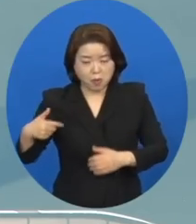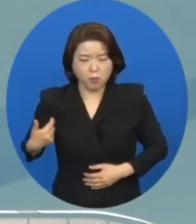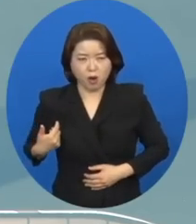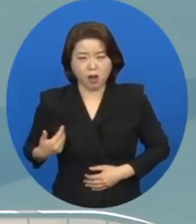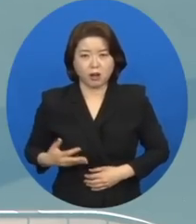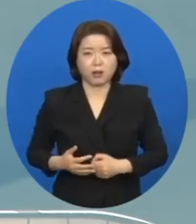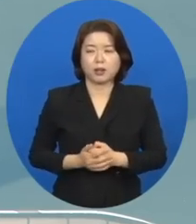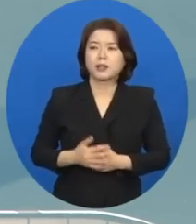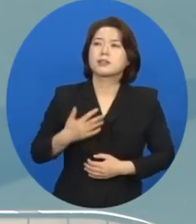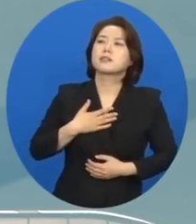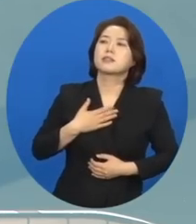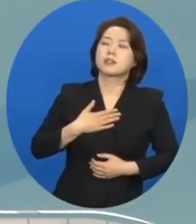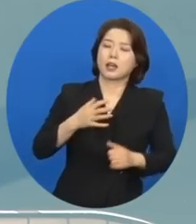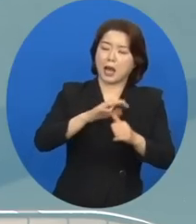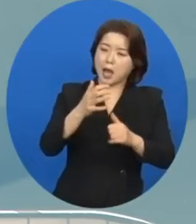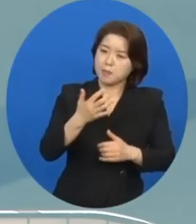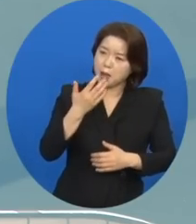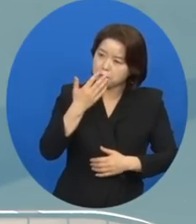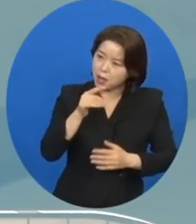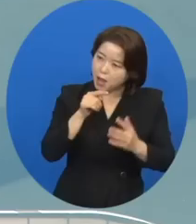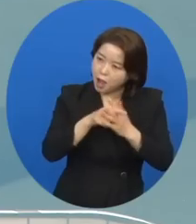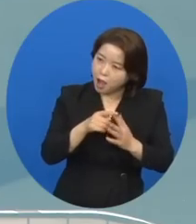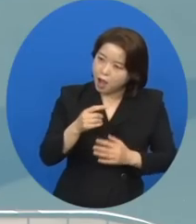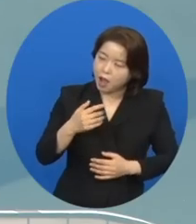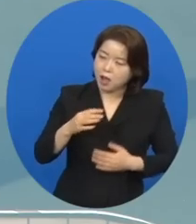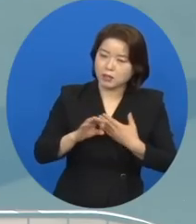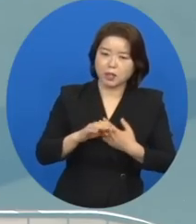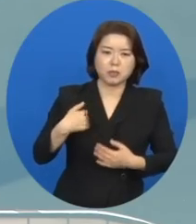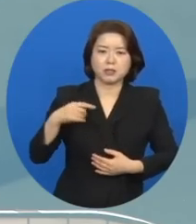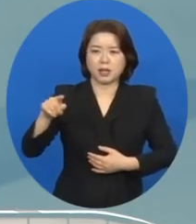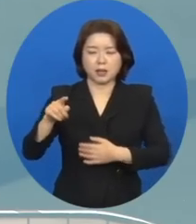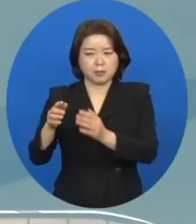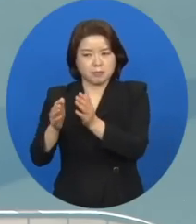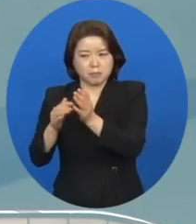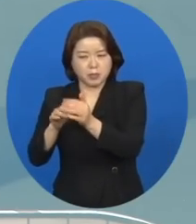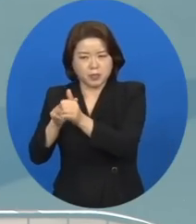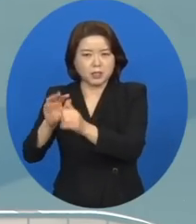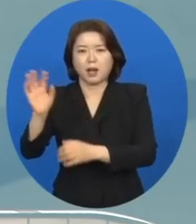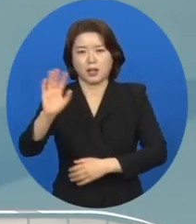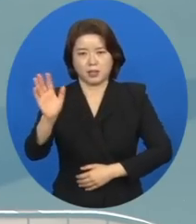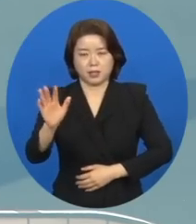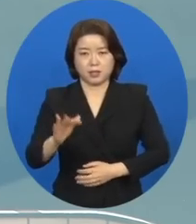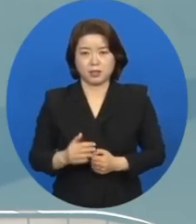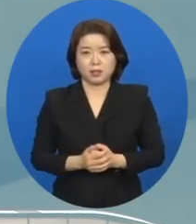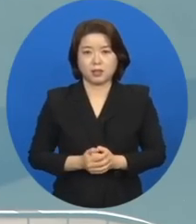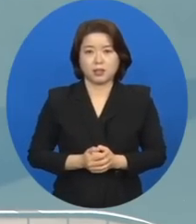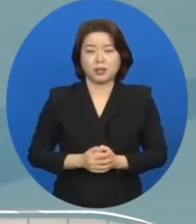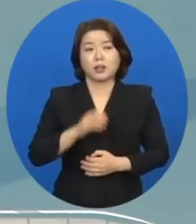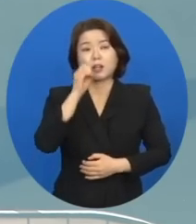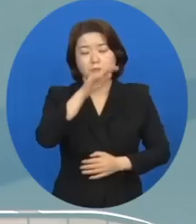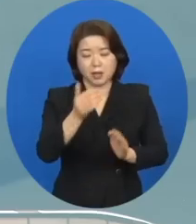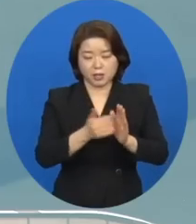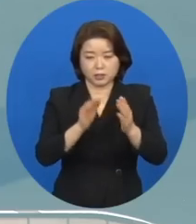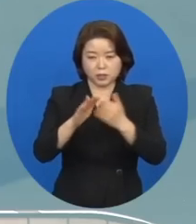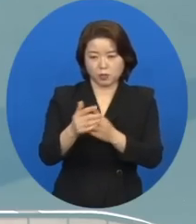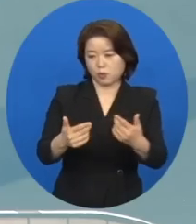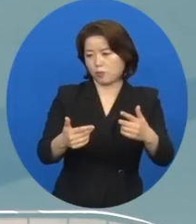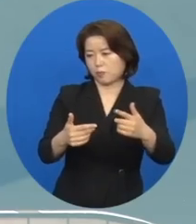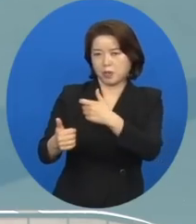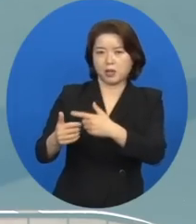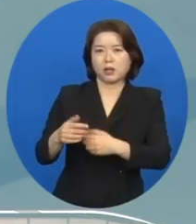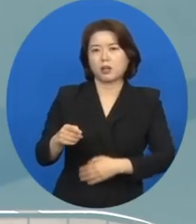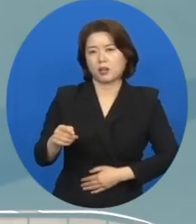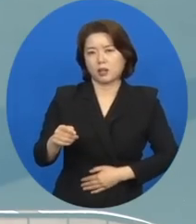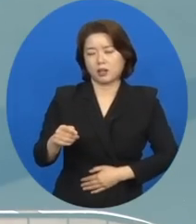해방이 될 줄 알았다면 내가 그랬겠냐, 이런 얘기를 하고 결국엔 죽임을 당하죠. 시장 뒷골목에